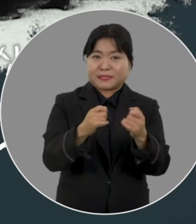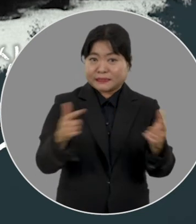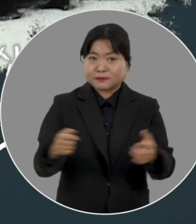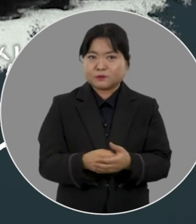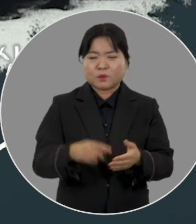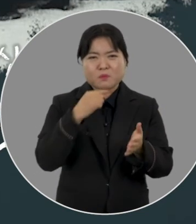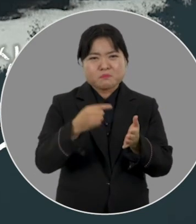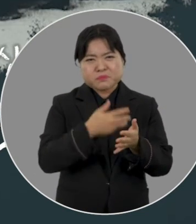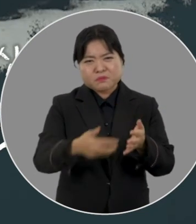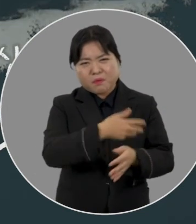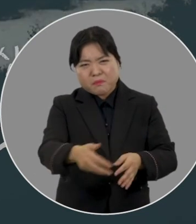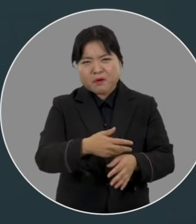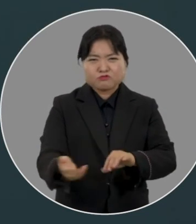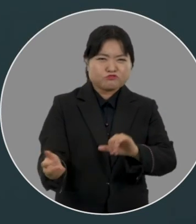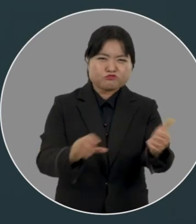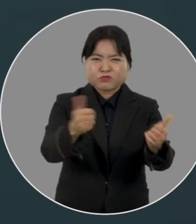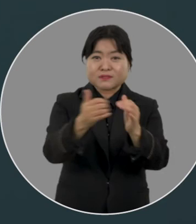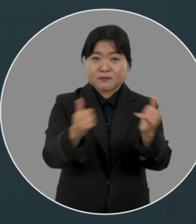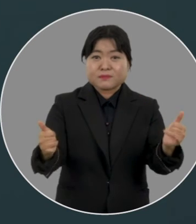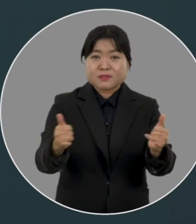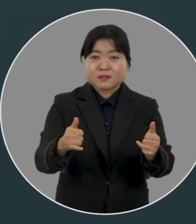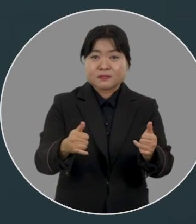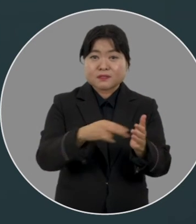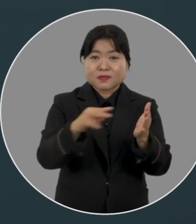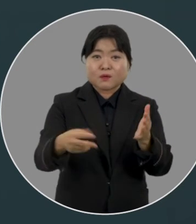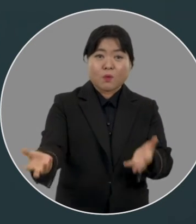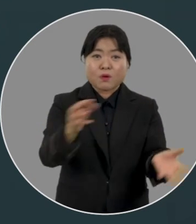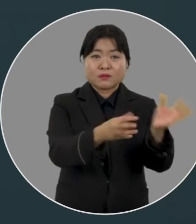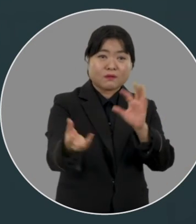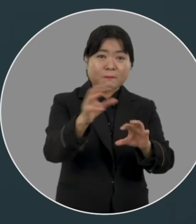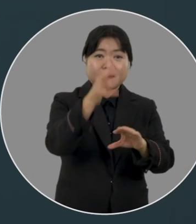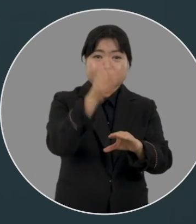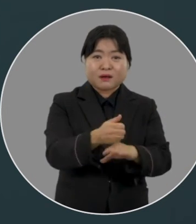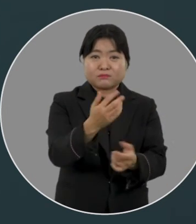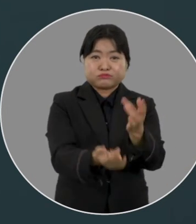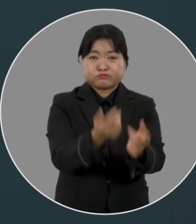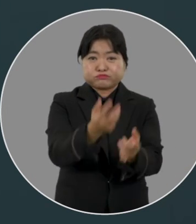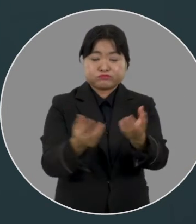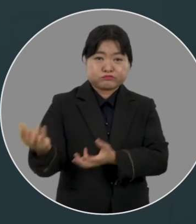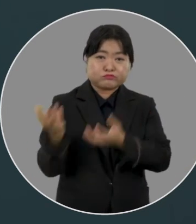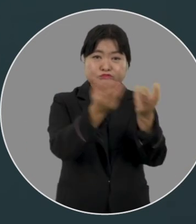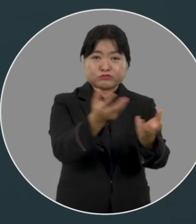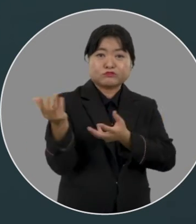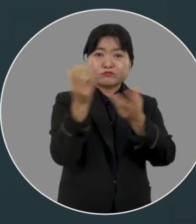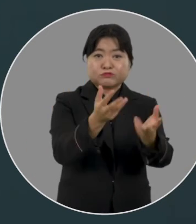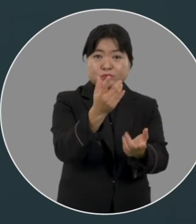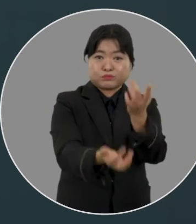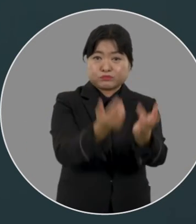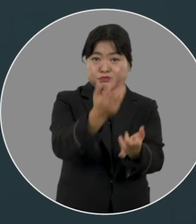된 이 희생자들을 이제 승강장에 올려서 마지막 한 줌의 재로 만드는